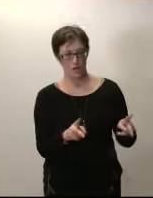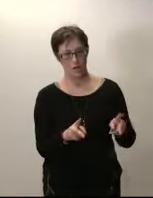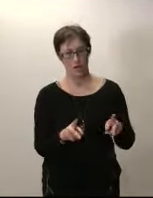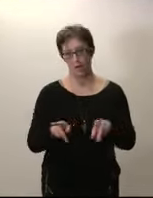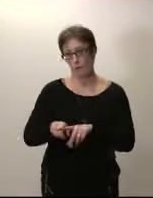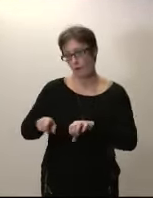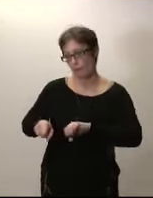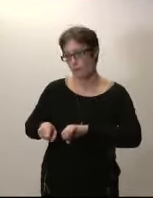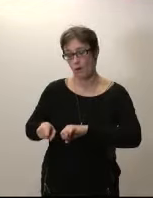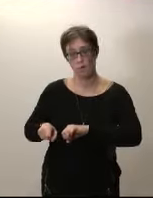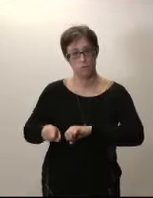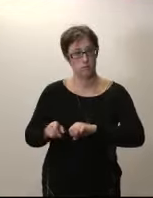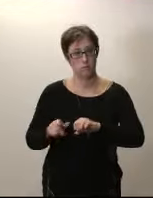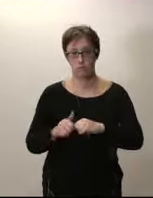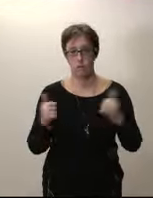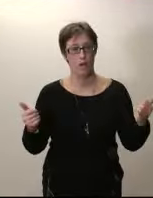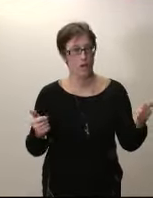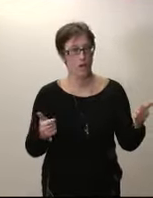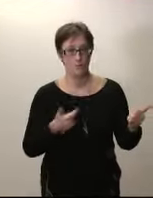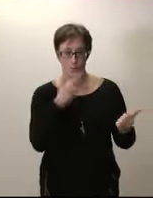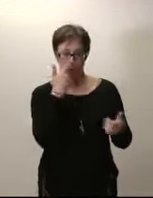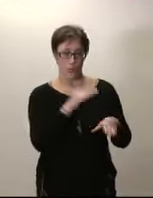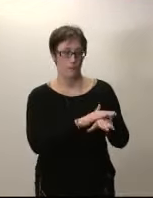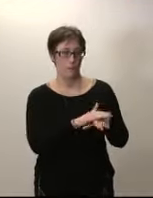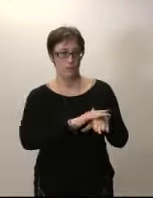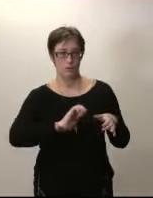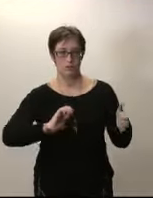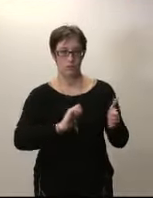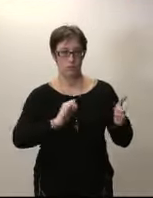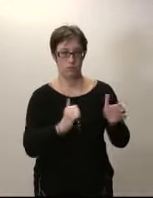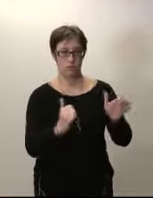qualifie d'austérité au niveau de la ville de Thionville en